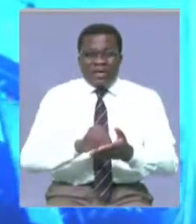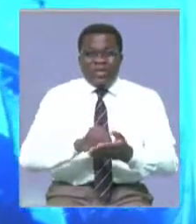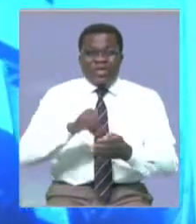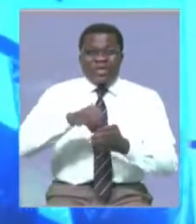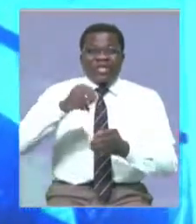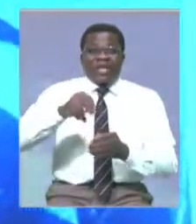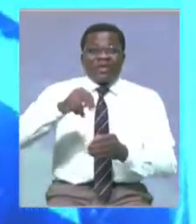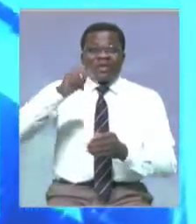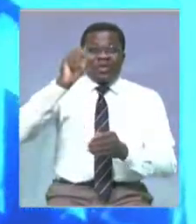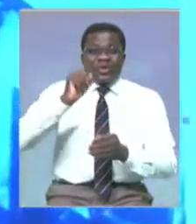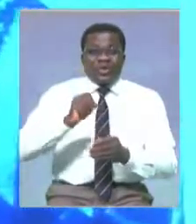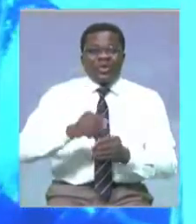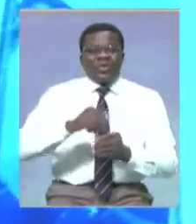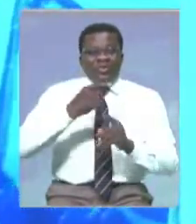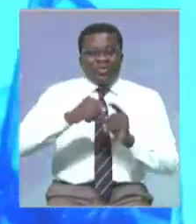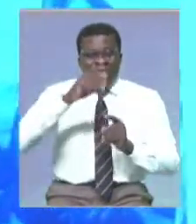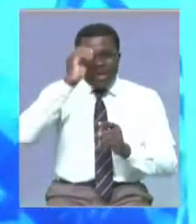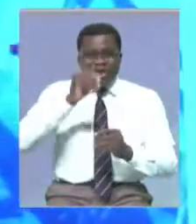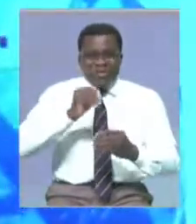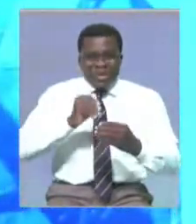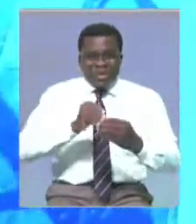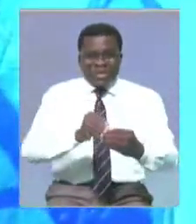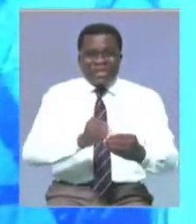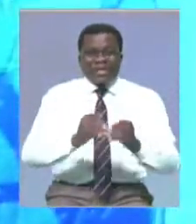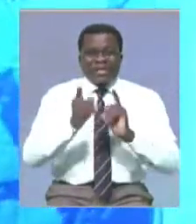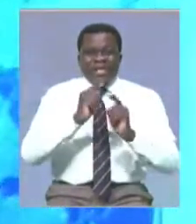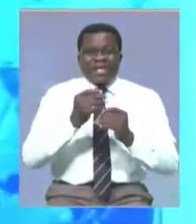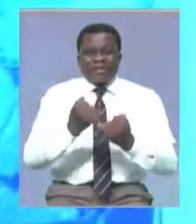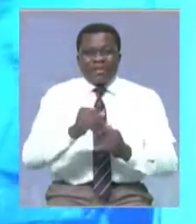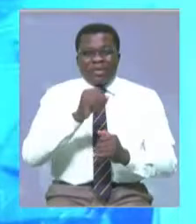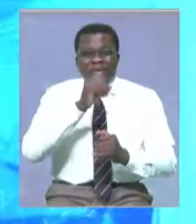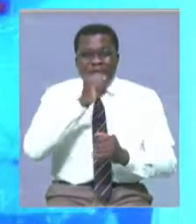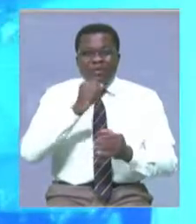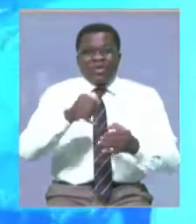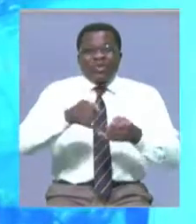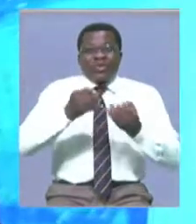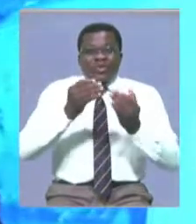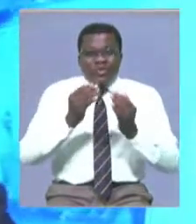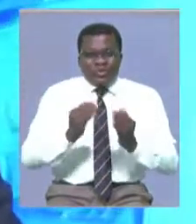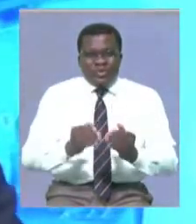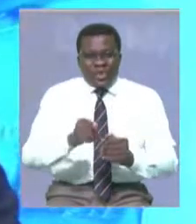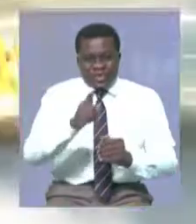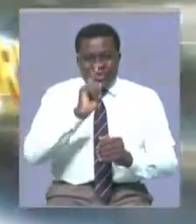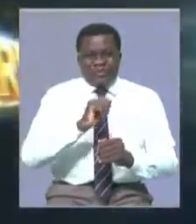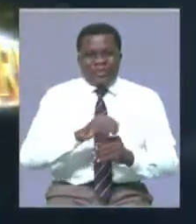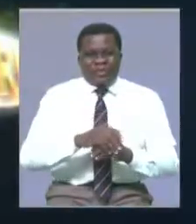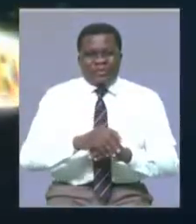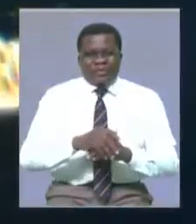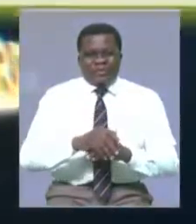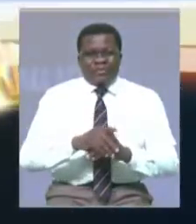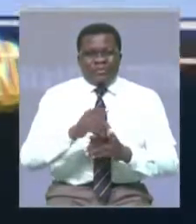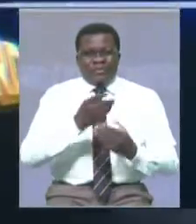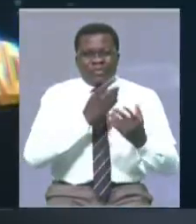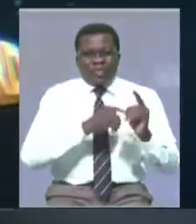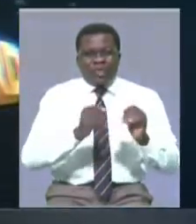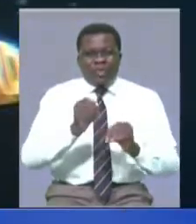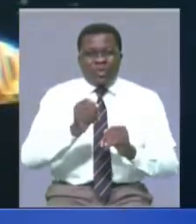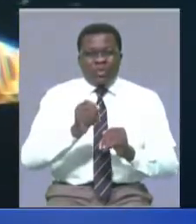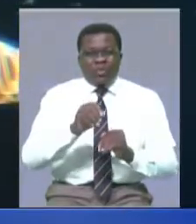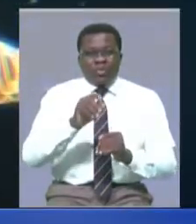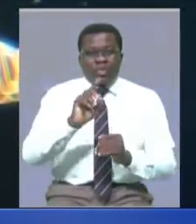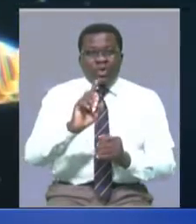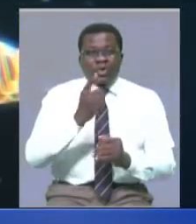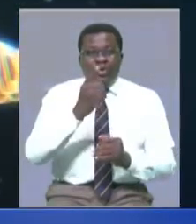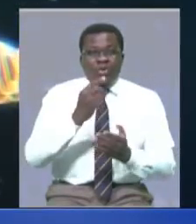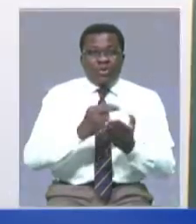Jordi, l'animateur vedette de cette émission, en parle ici au micro de Patrick Diosso et Igor Ayosso. Depuis le